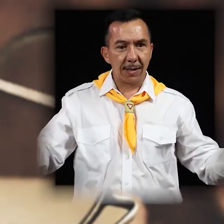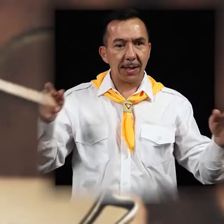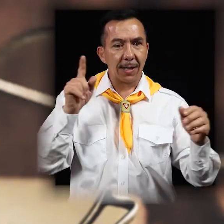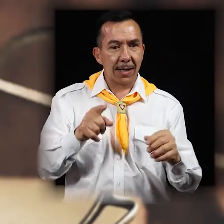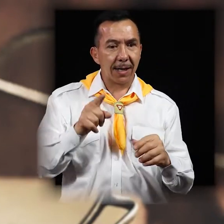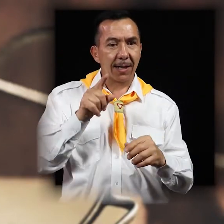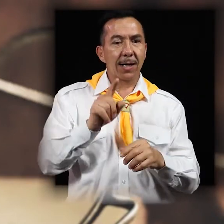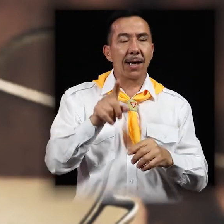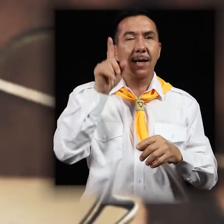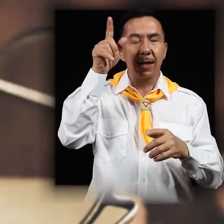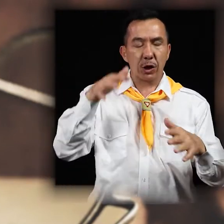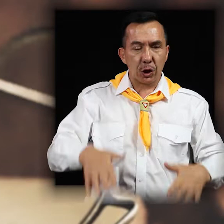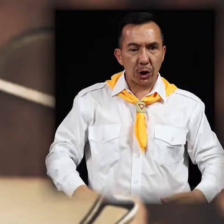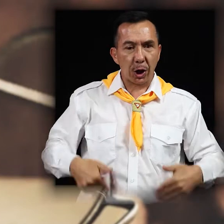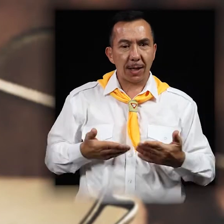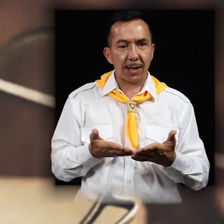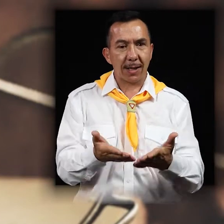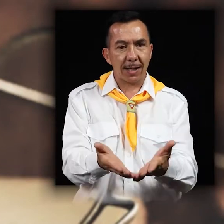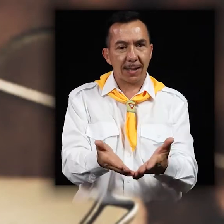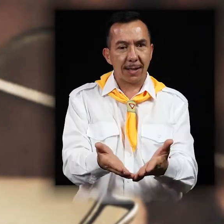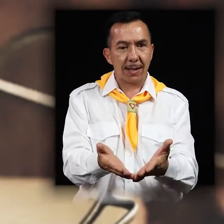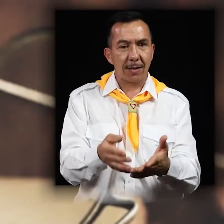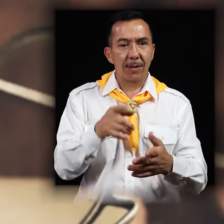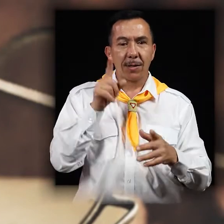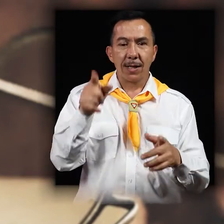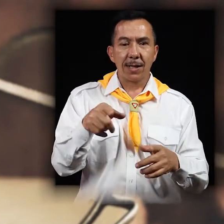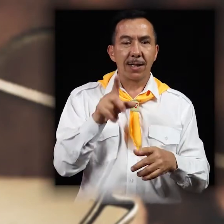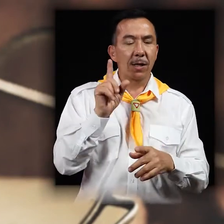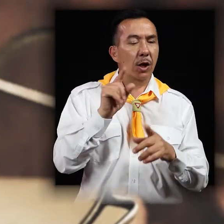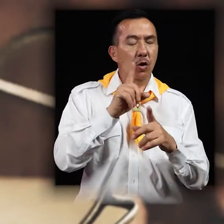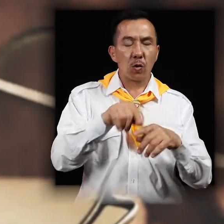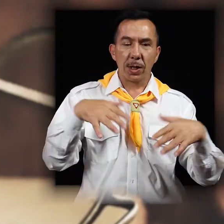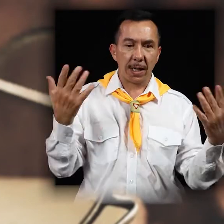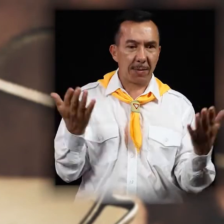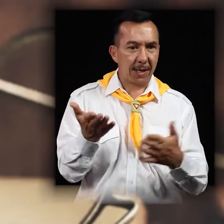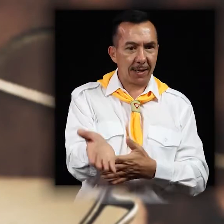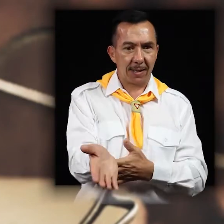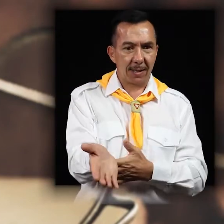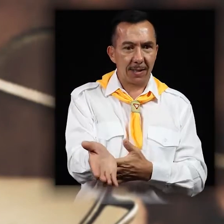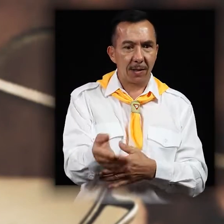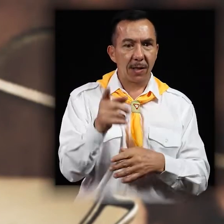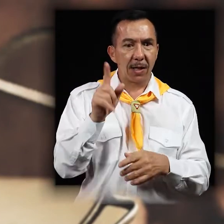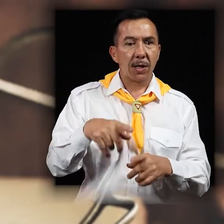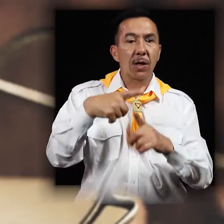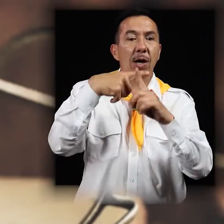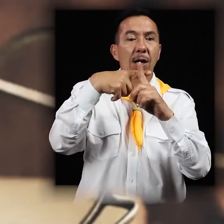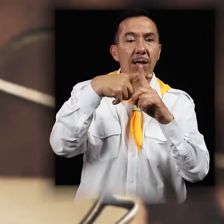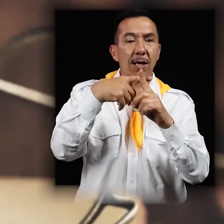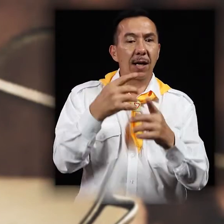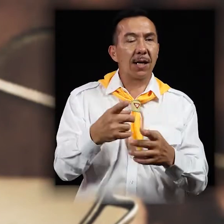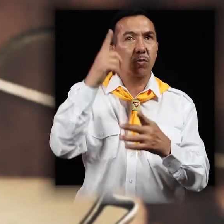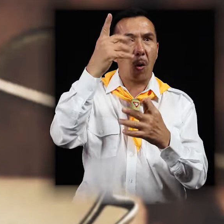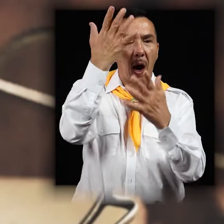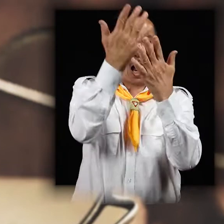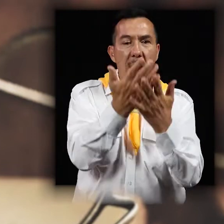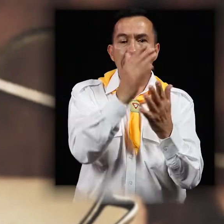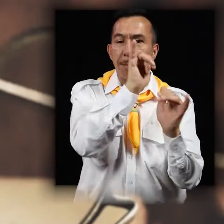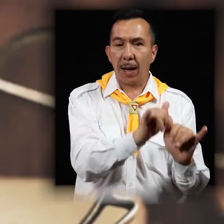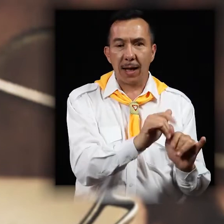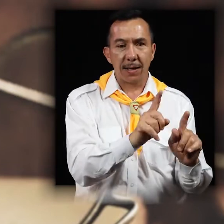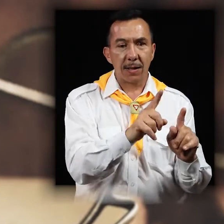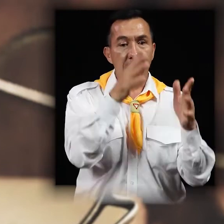gegee, hy was toe nie meer. Aan die kruis kon Joshua nie bly, graf